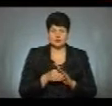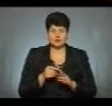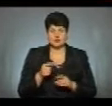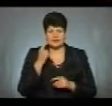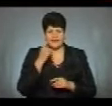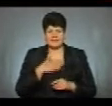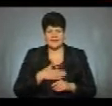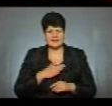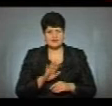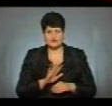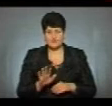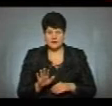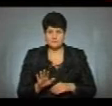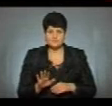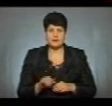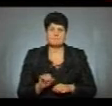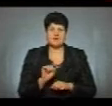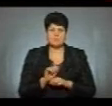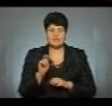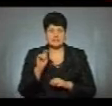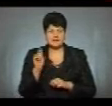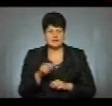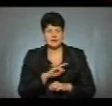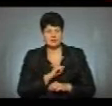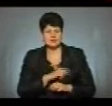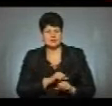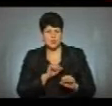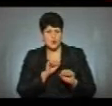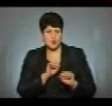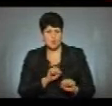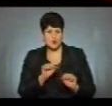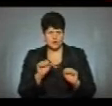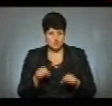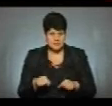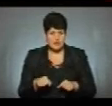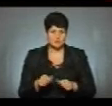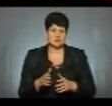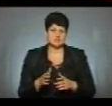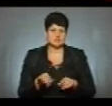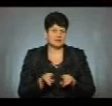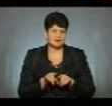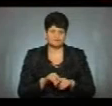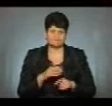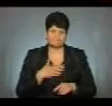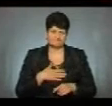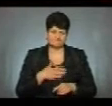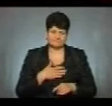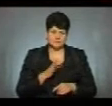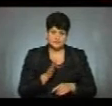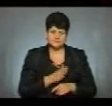незадовільно. Припинення війни та посилення обороноздатності також не незадовільно